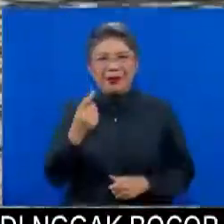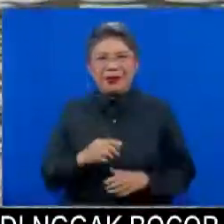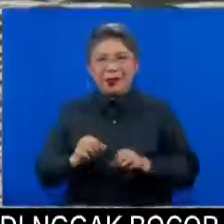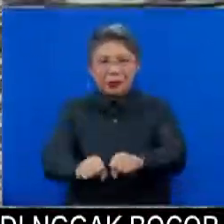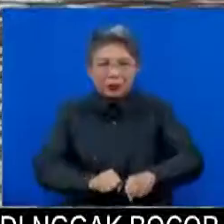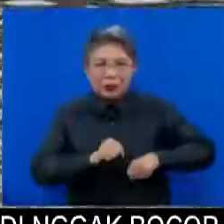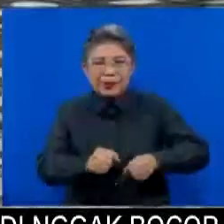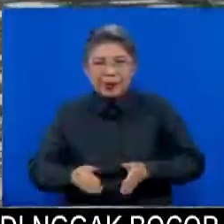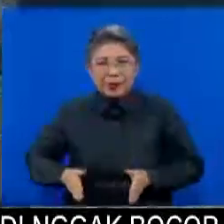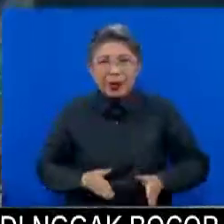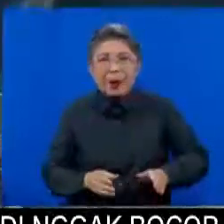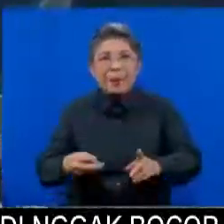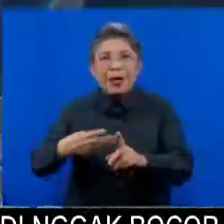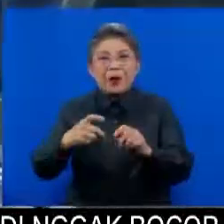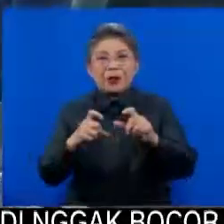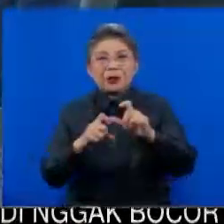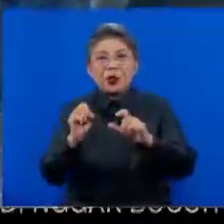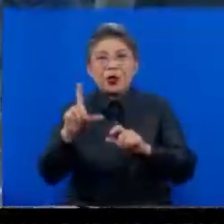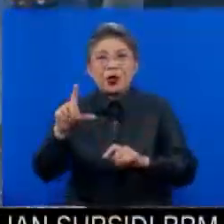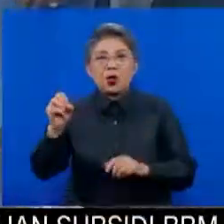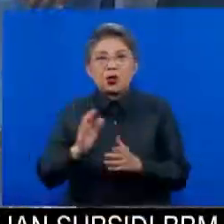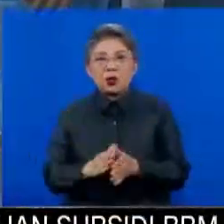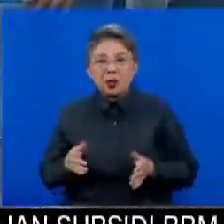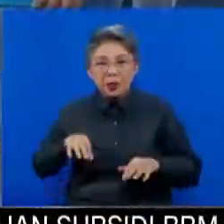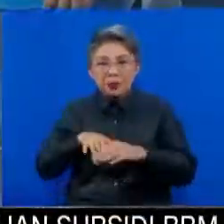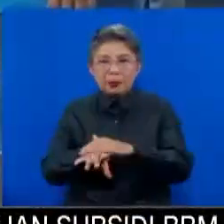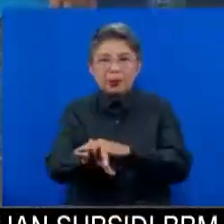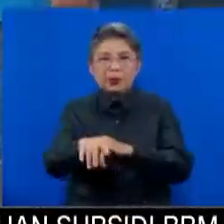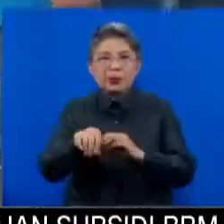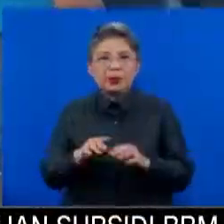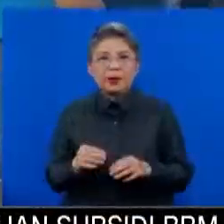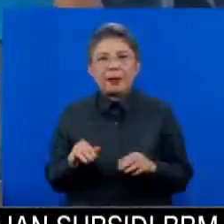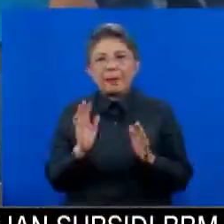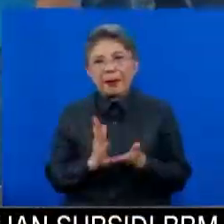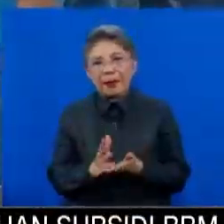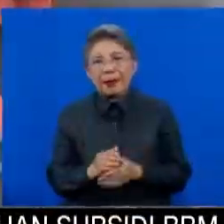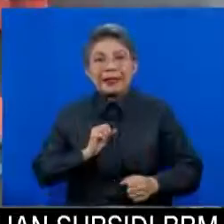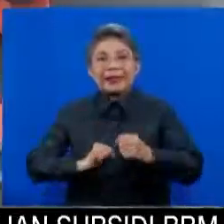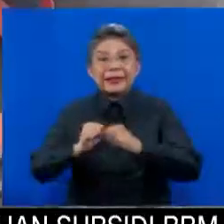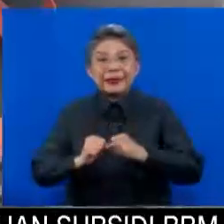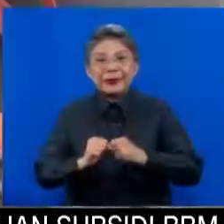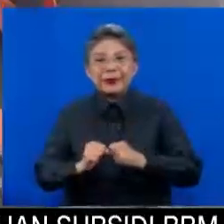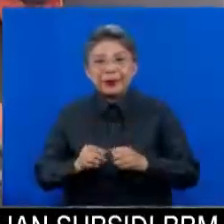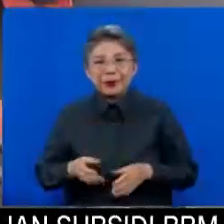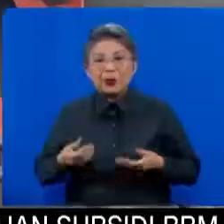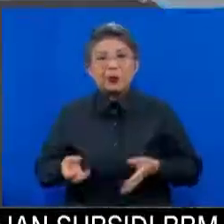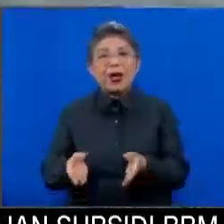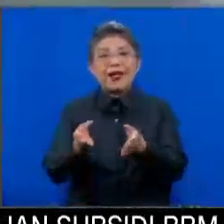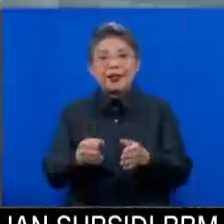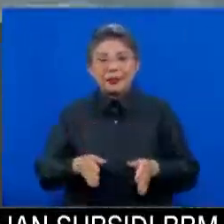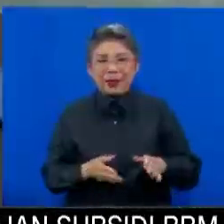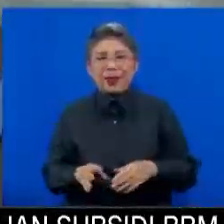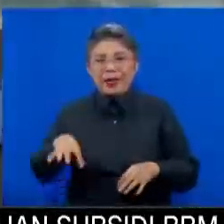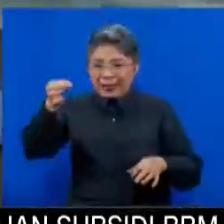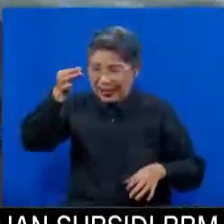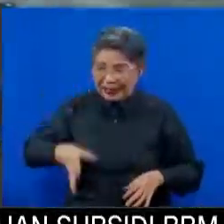di Sungai Bengawan Solo yang airnya sudah tidak mengalir atau bengawan mati. Kegiatan ini untuk mengembangkan Desa Tejo Asri menjadi